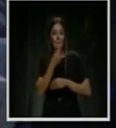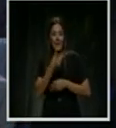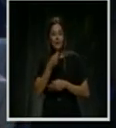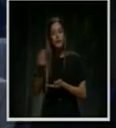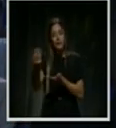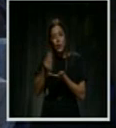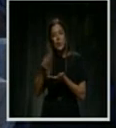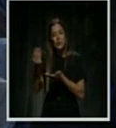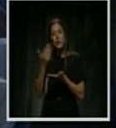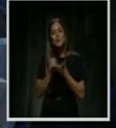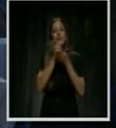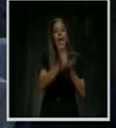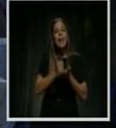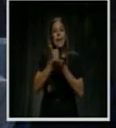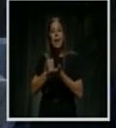huma